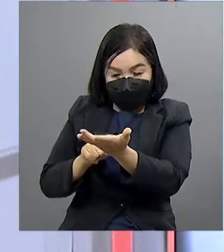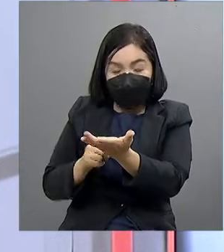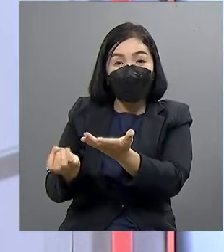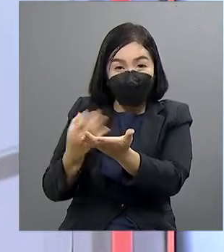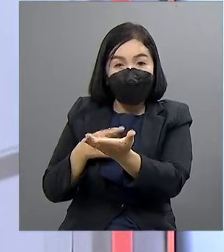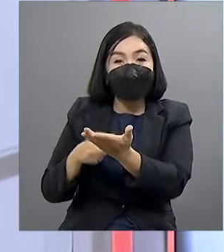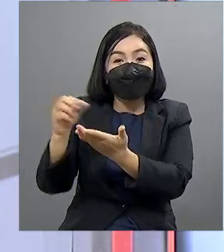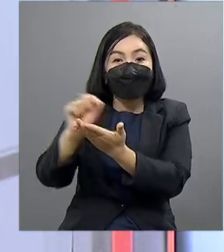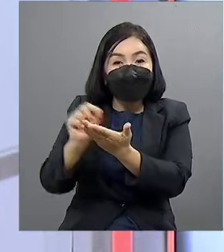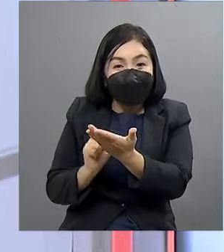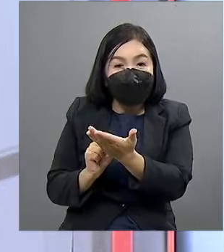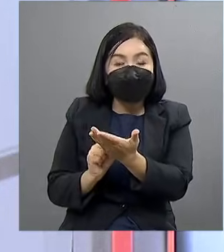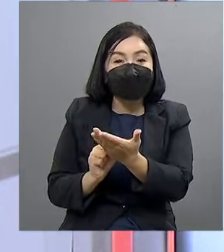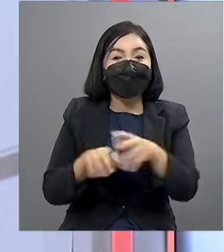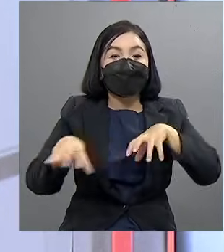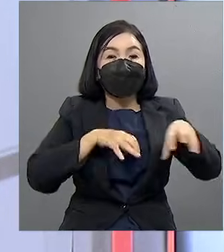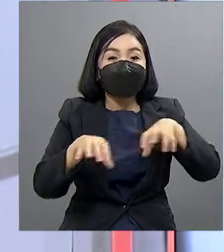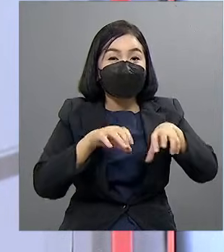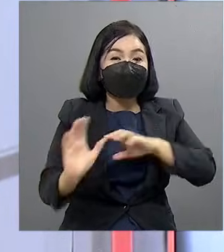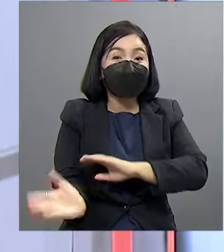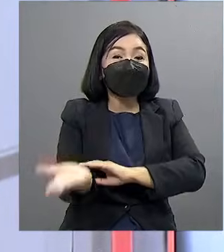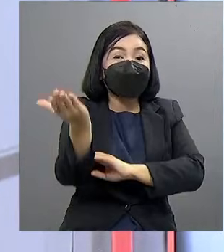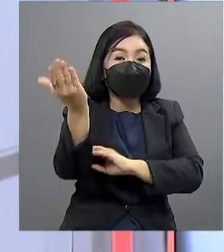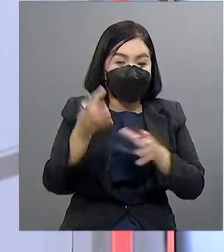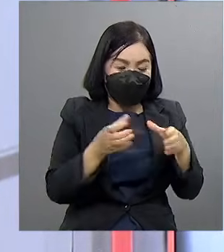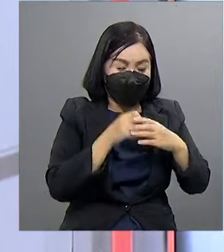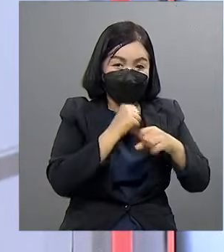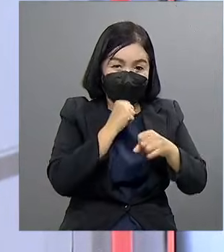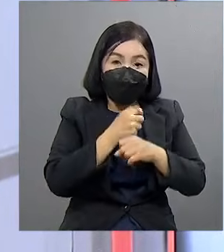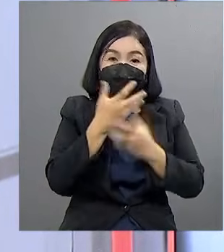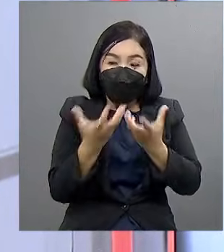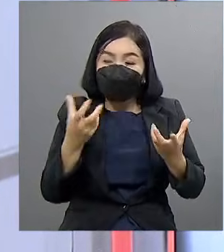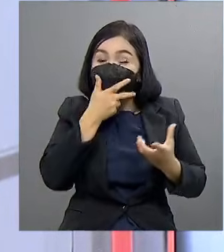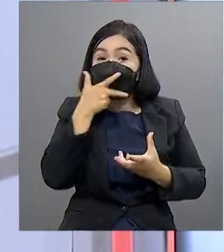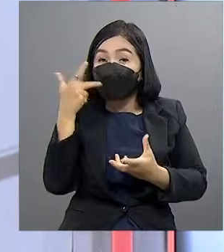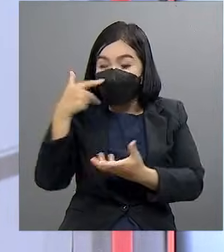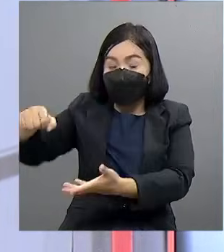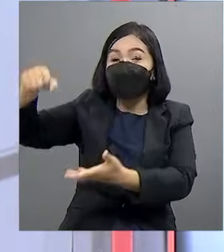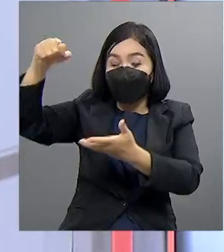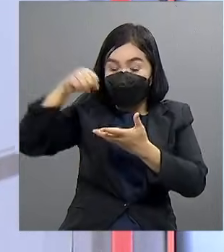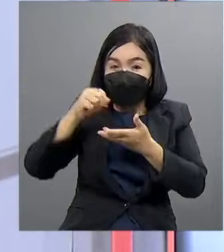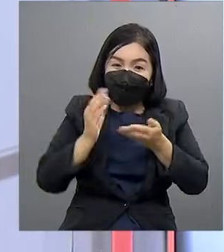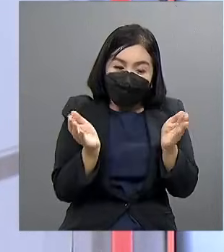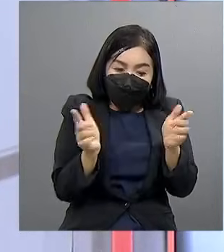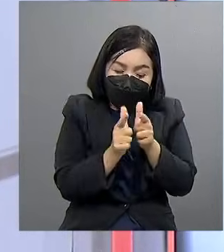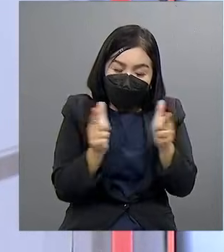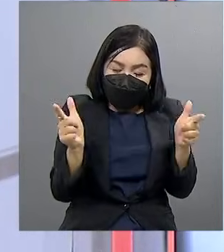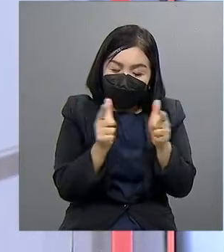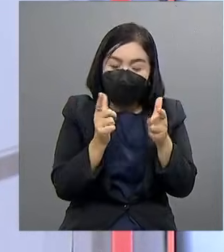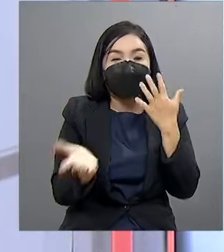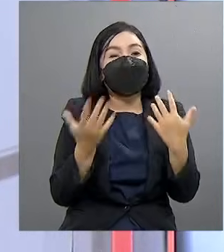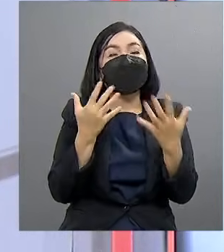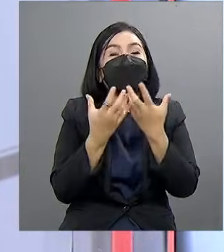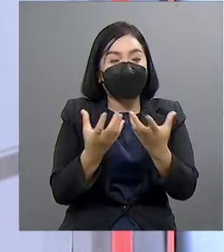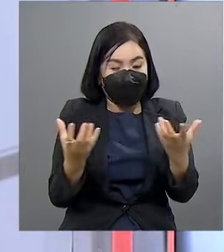ดำเนินรายการวันใหม่วาไรตี้พร้อมทีมงานส่งขนมมาให้ค่ะบ้างก็กล่องเล็กกล่องใหญ่แล้วแต่สินค้านะคะสุดท้